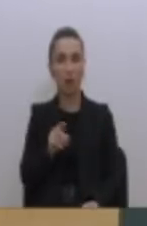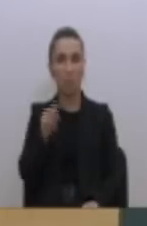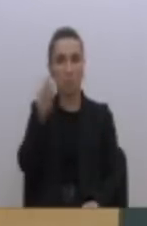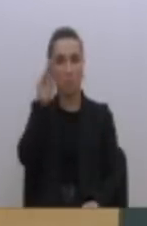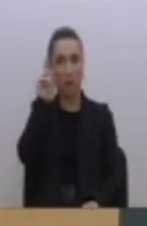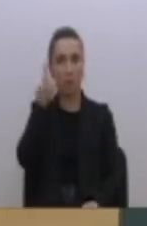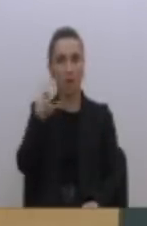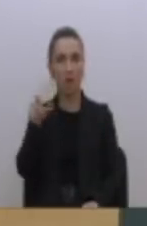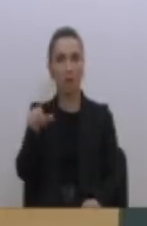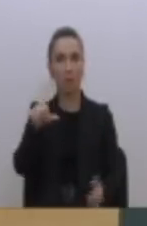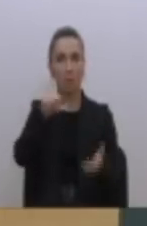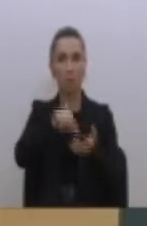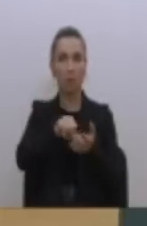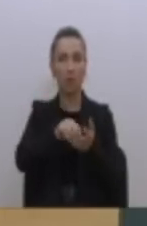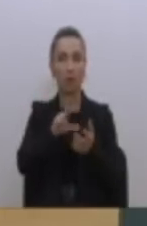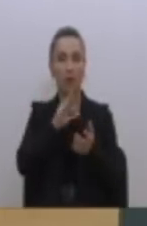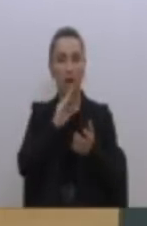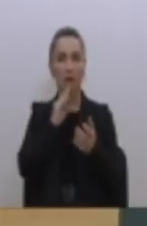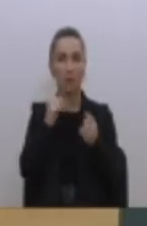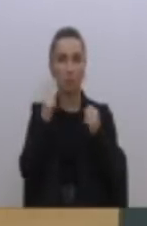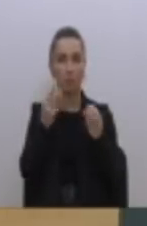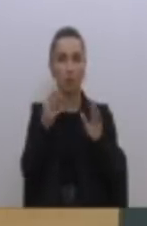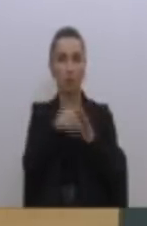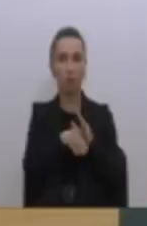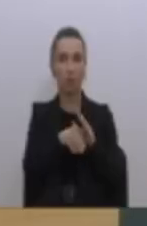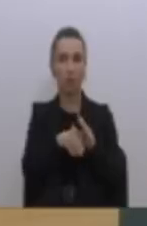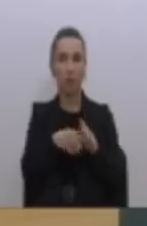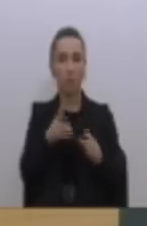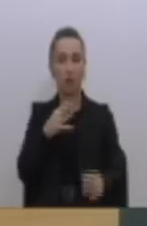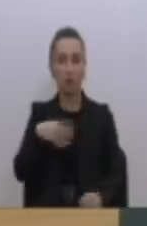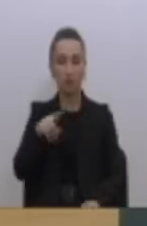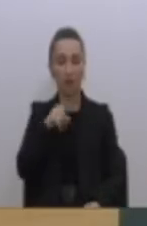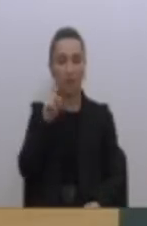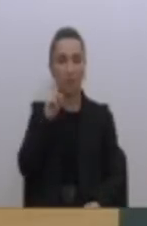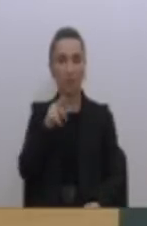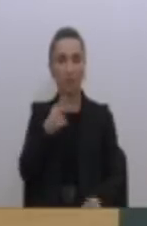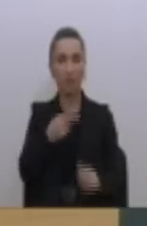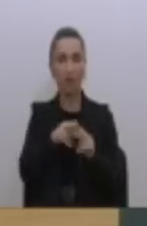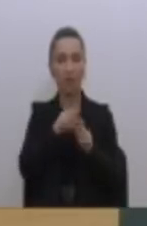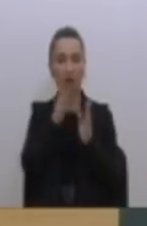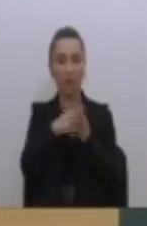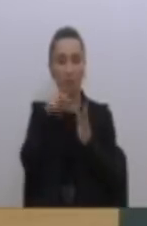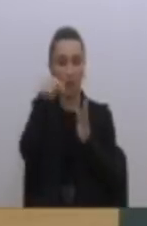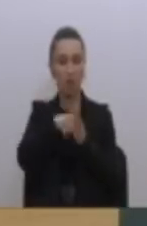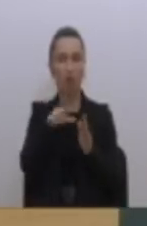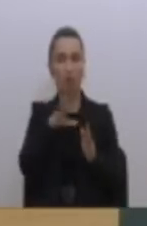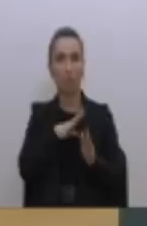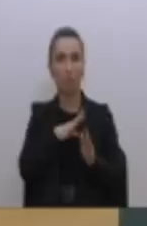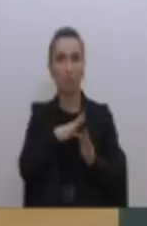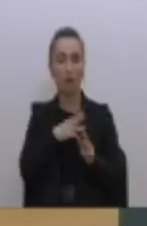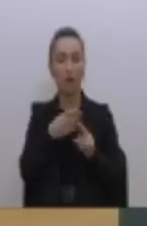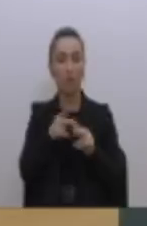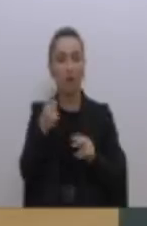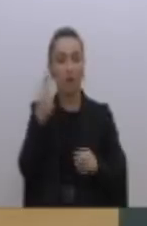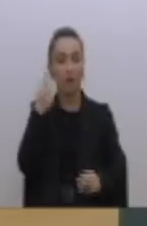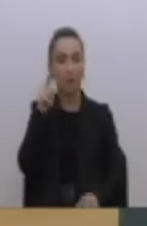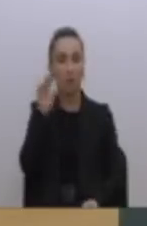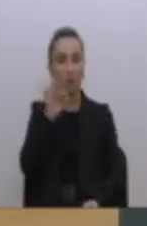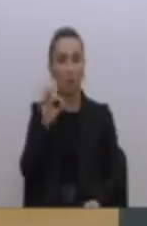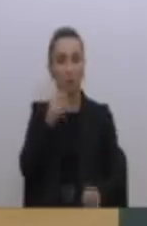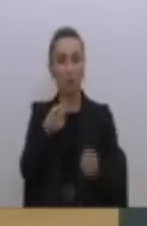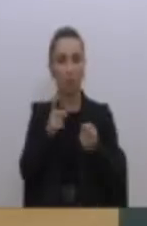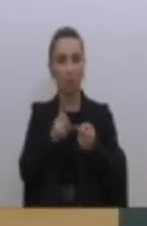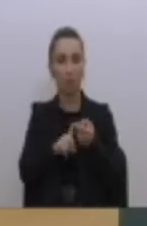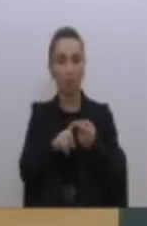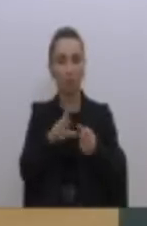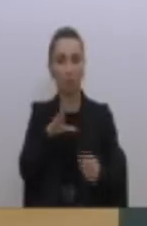მამაკაცების მონაწილეობა ქალთა სპორტში. მაგრამ ჩვენ ხო ვიცით, რომ ეს ყველაფერი იქ მოხდა. აი იმ იდეოლოგიაზე დაფუძნებით